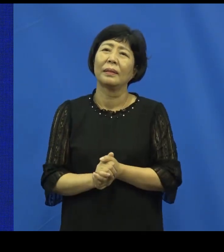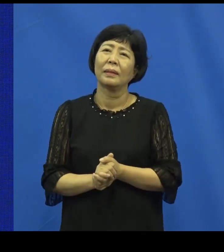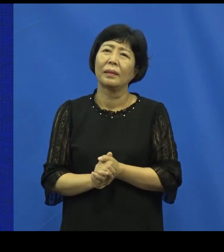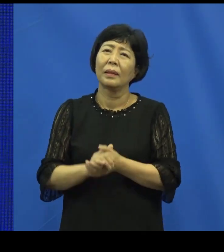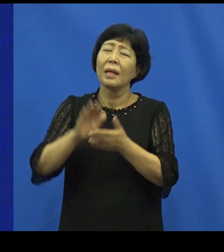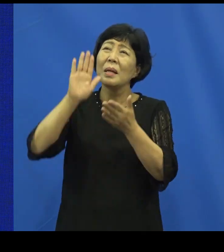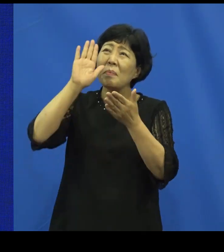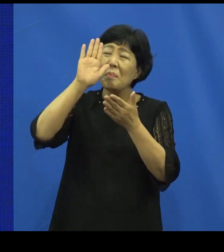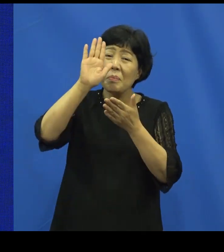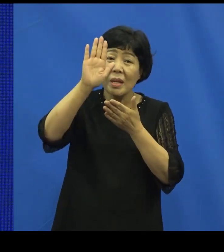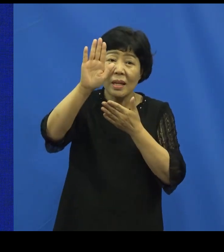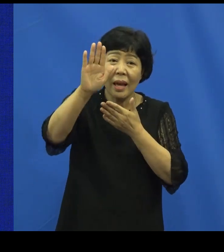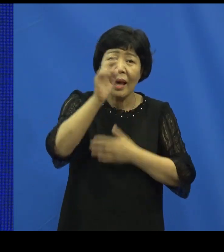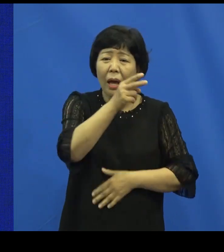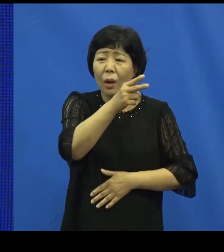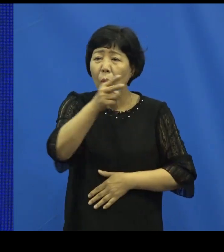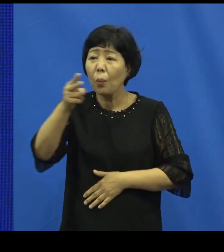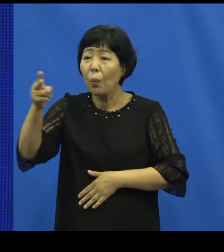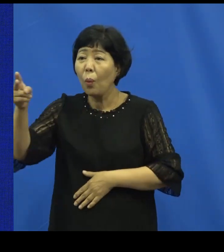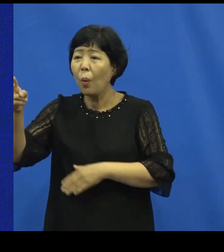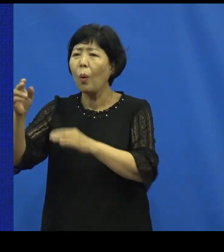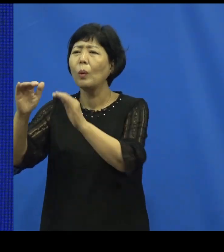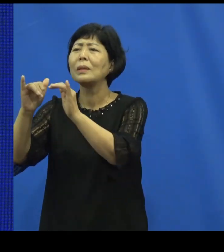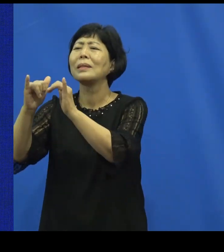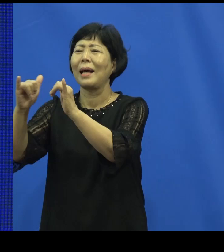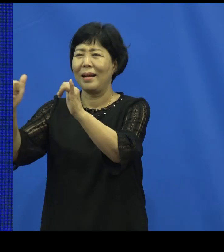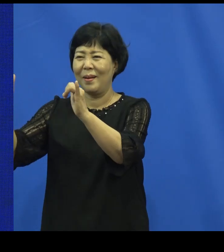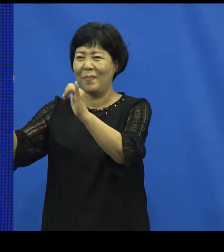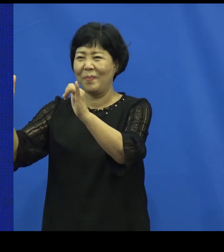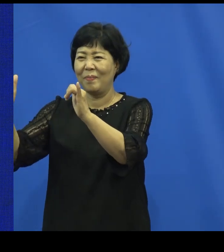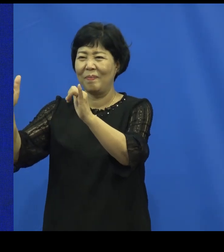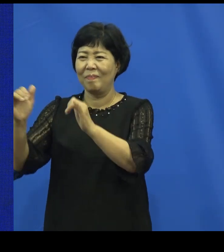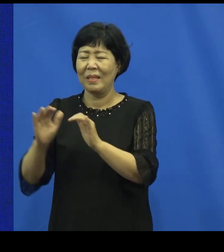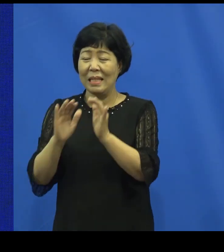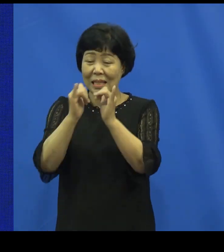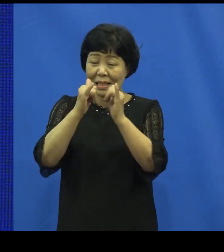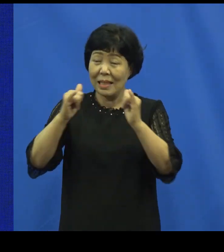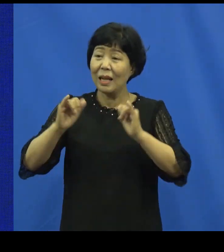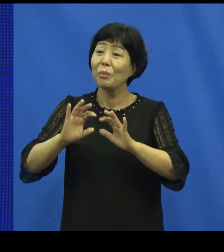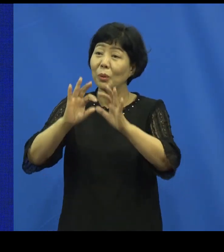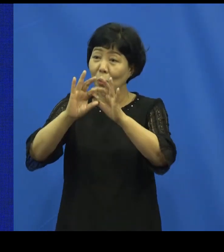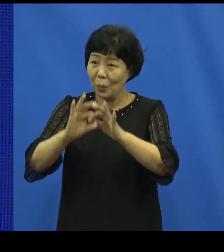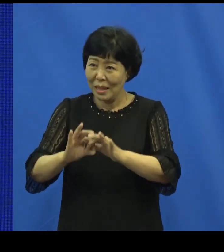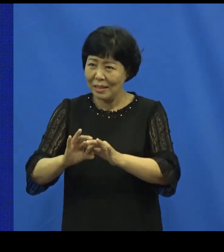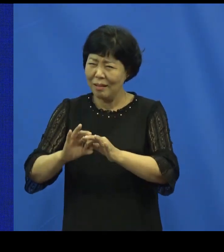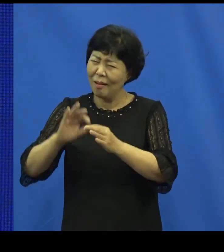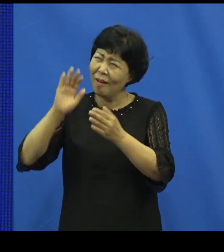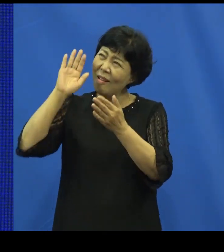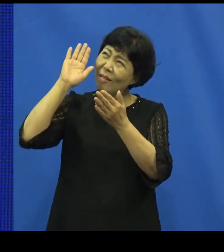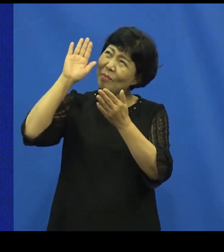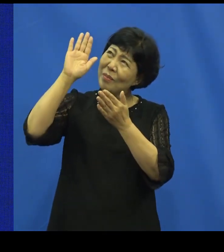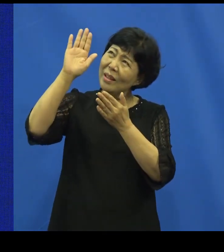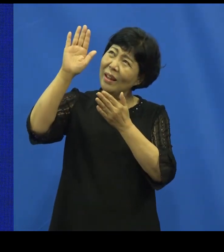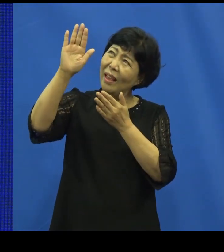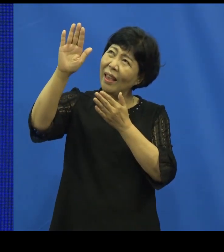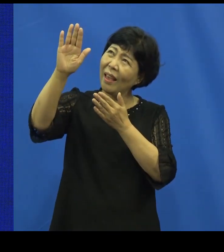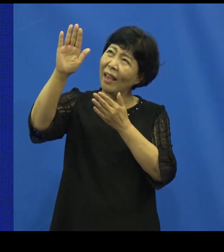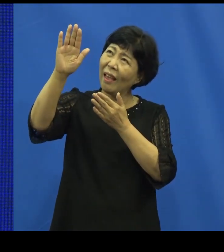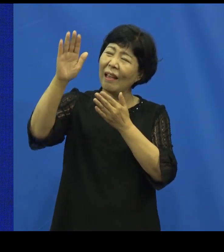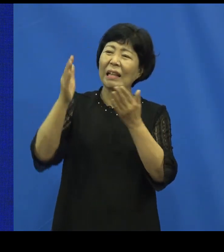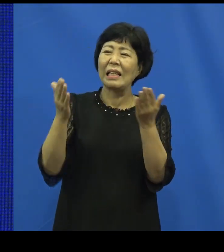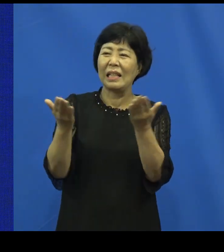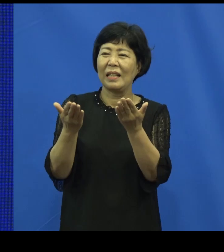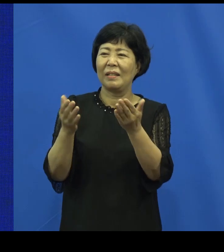미래는 뭐냐? 결국은 사람이에요. 그 사람이 미래를 열어가는 거죠. 하나님이 준비된 사람을 통해서